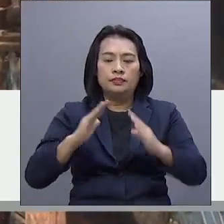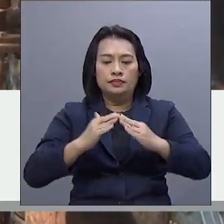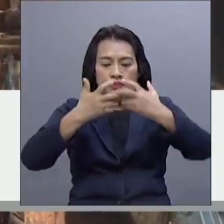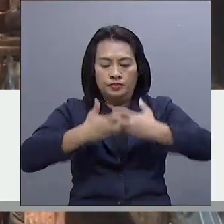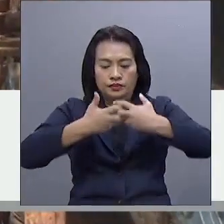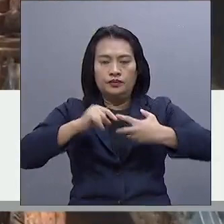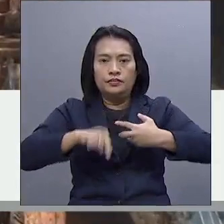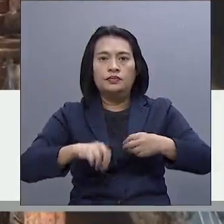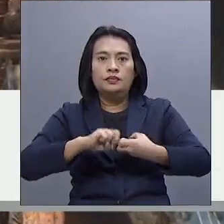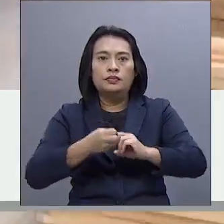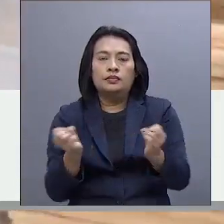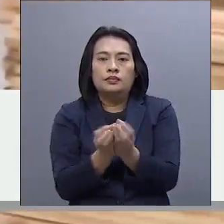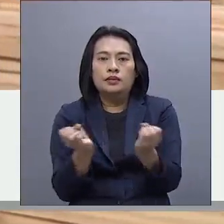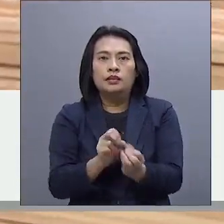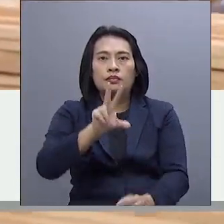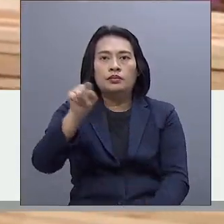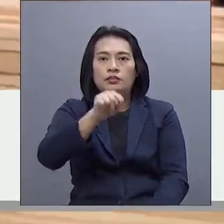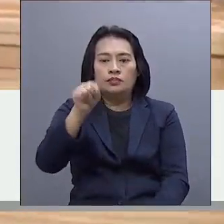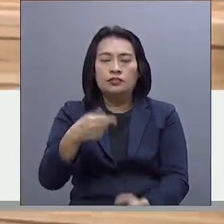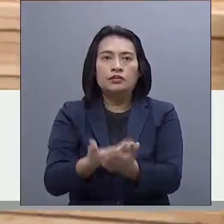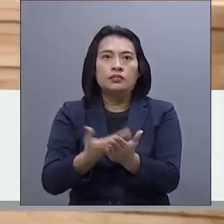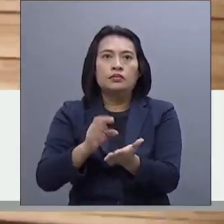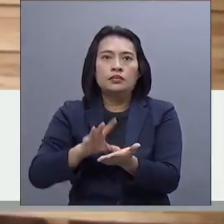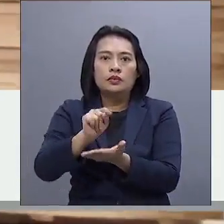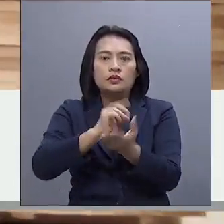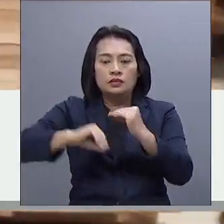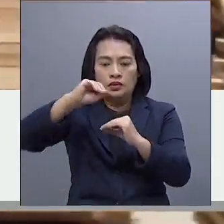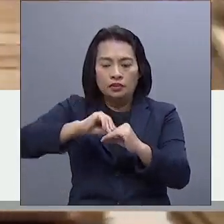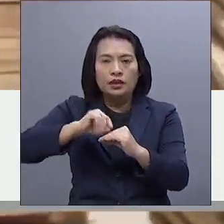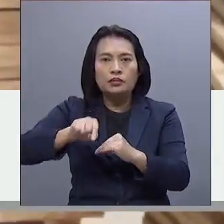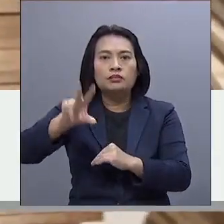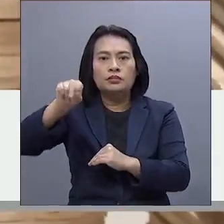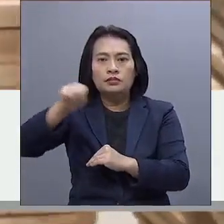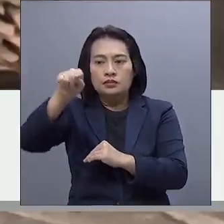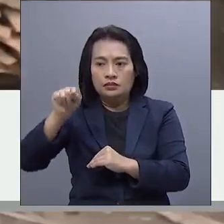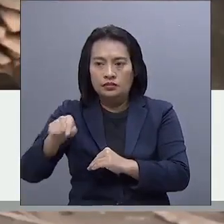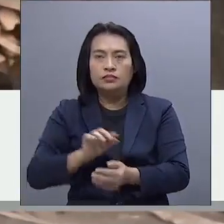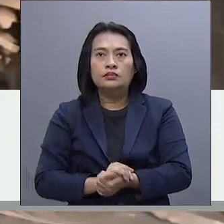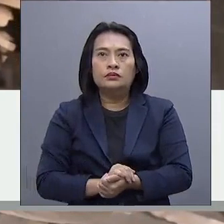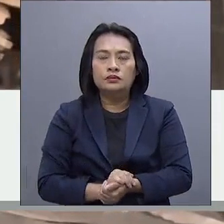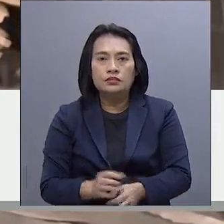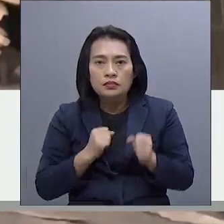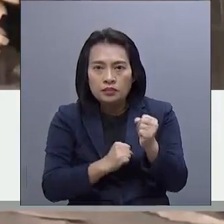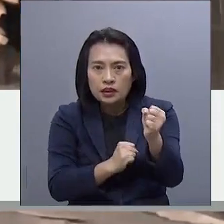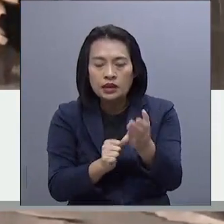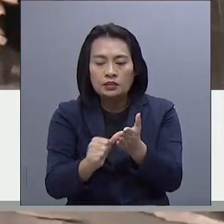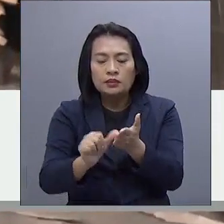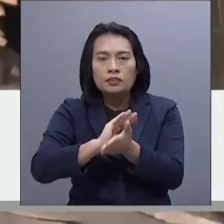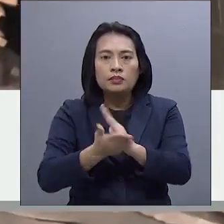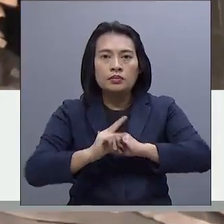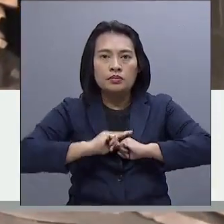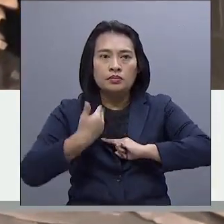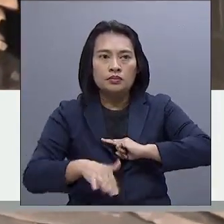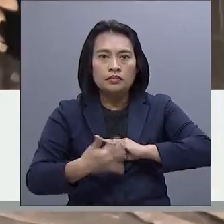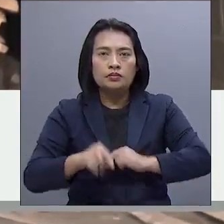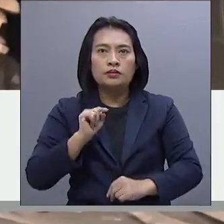บถึง 30% ต้นทุนที่เพิ่มมากขึ้นพยายามจะปรับตัวหาทางรอดให้กับตัวเองแล้วแต่สุดท้ายเขามองว่าเมื่อเข